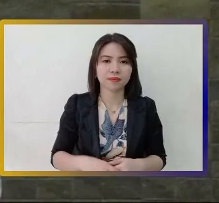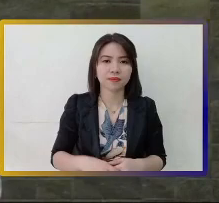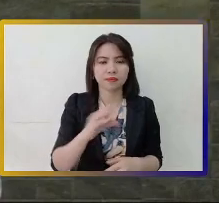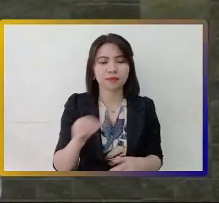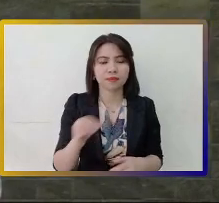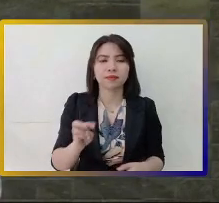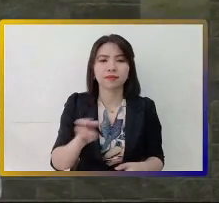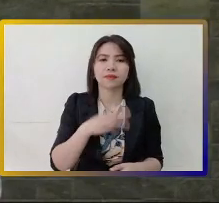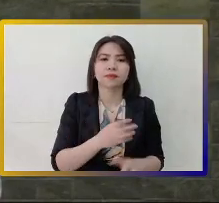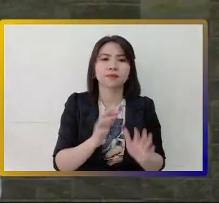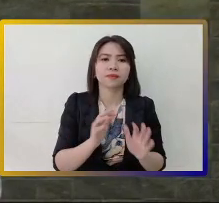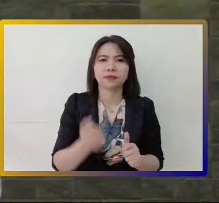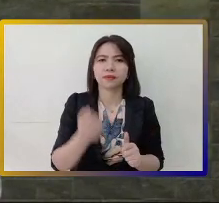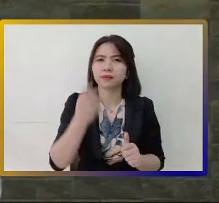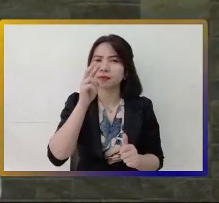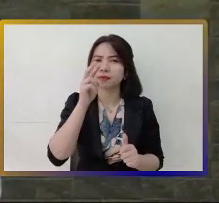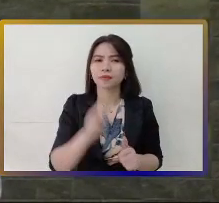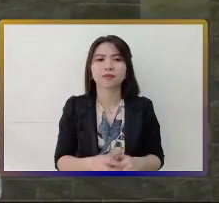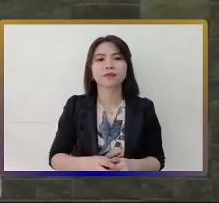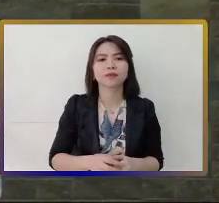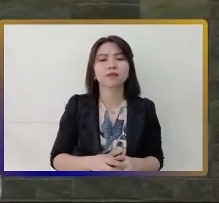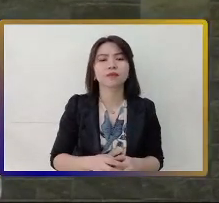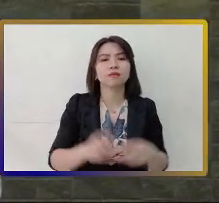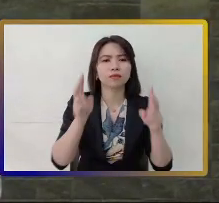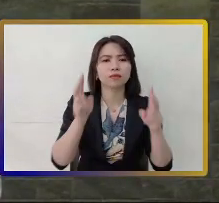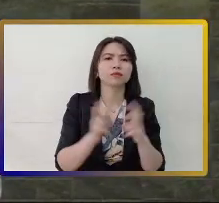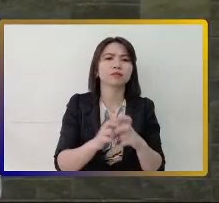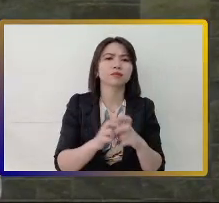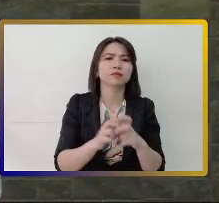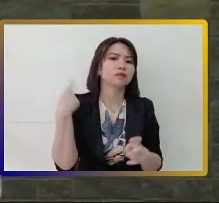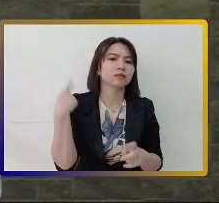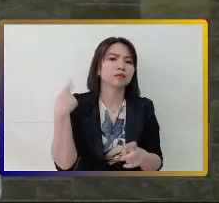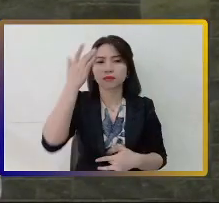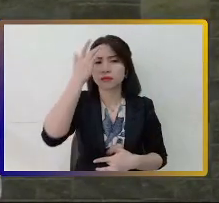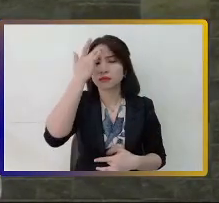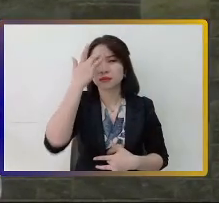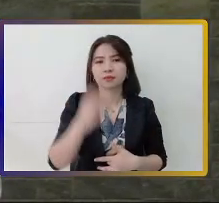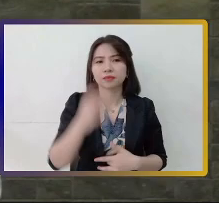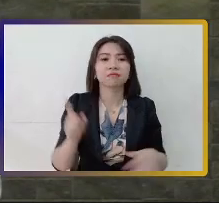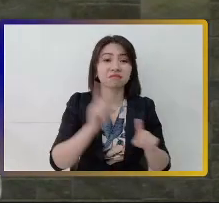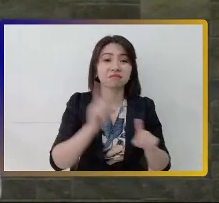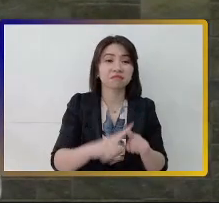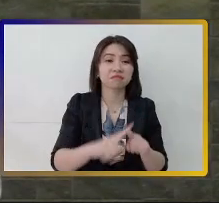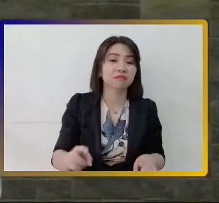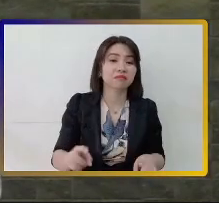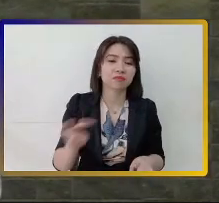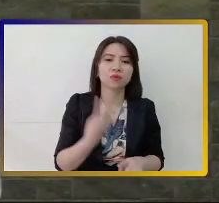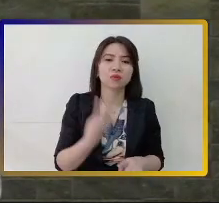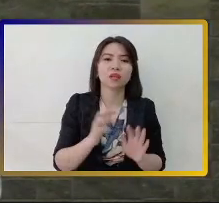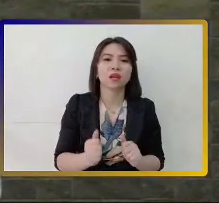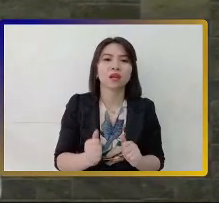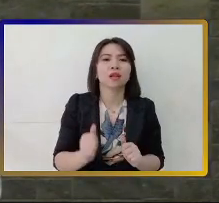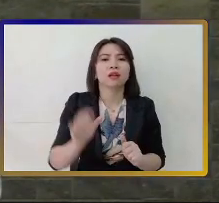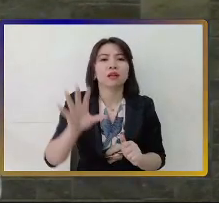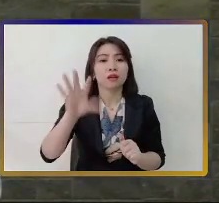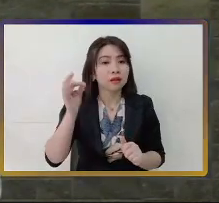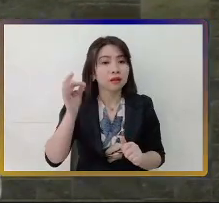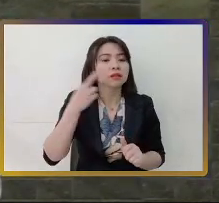siya po ay mayroon siyang infirmity, but you can find her in the house of